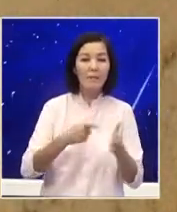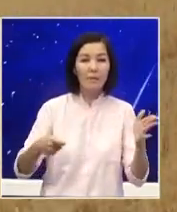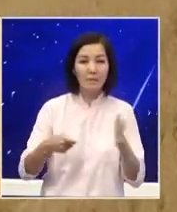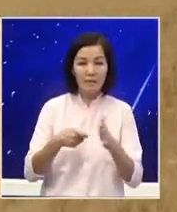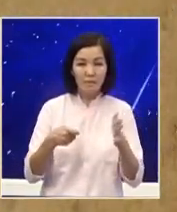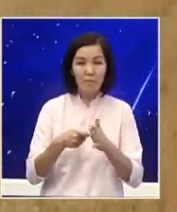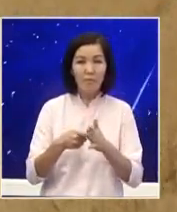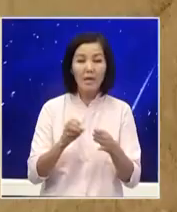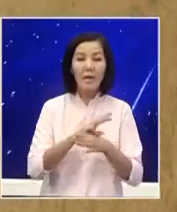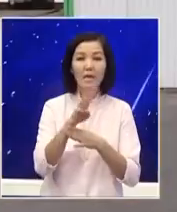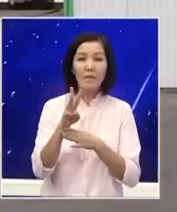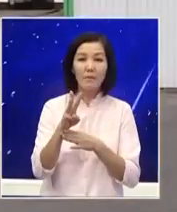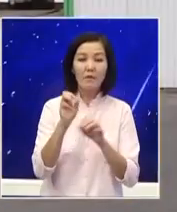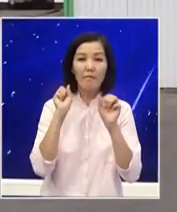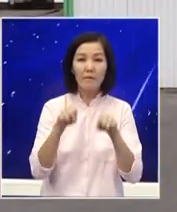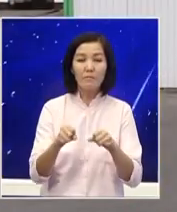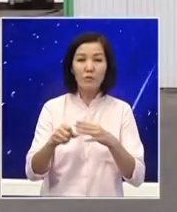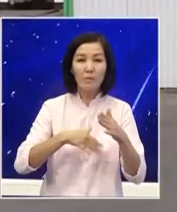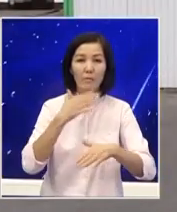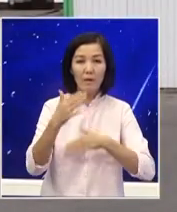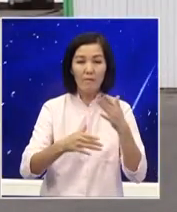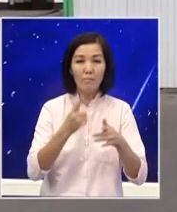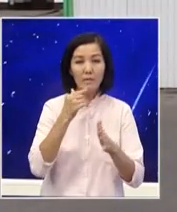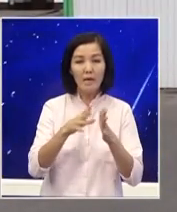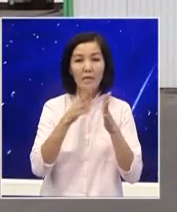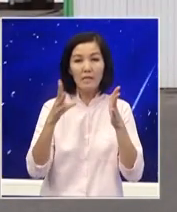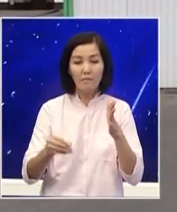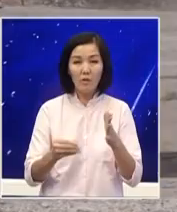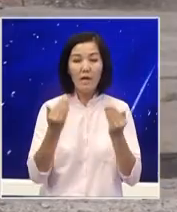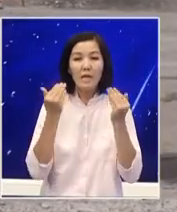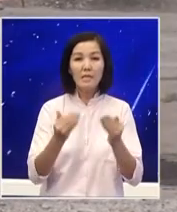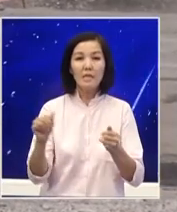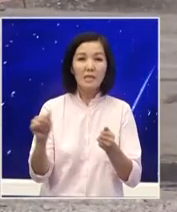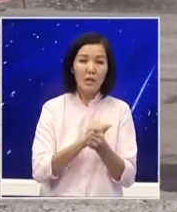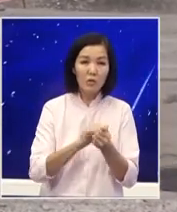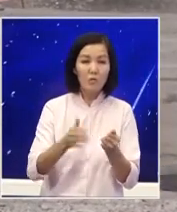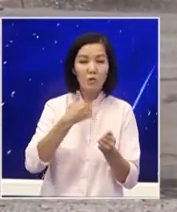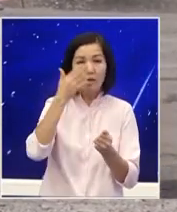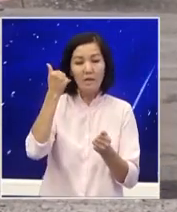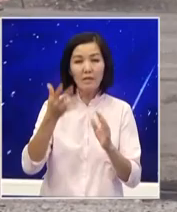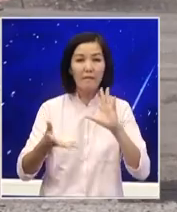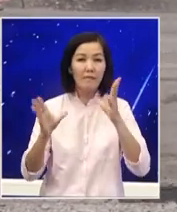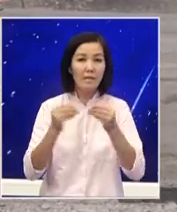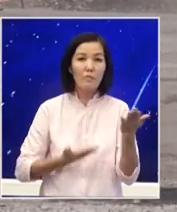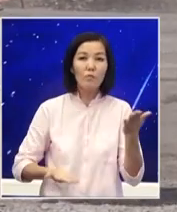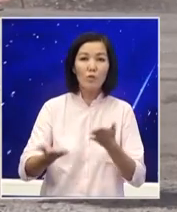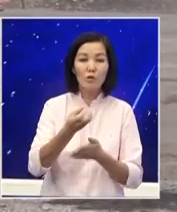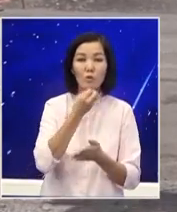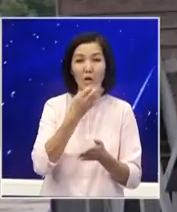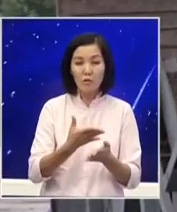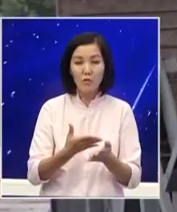зерновых и обеспечение возможности переработке сахарной свеклы несмотря на засушливое лето в целом урожай ожидается не хуже